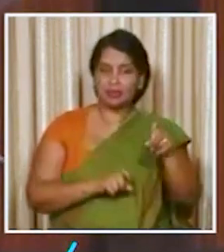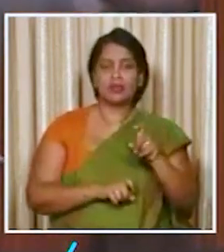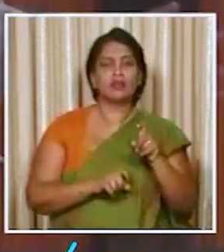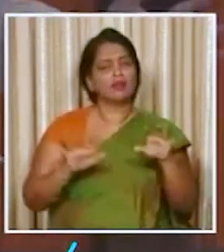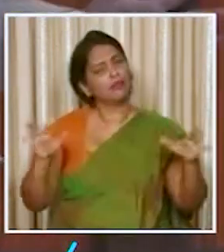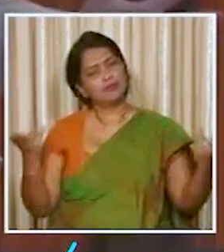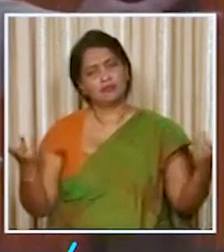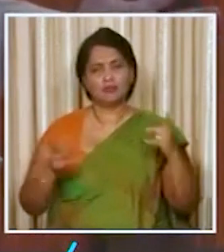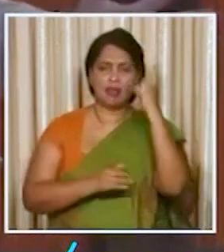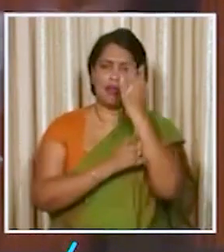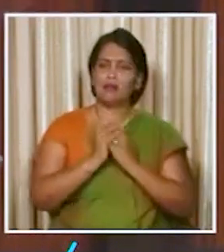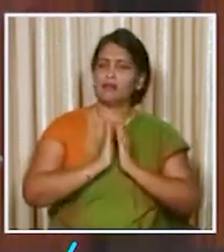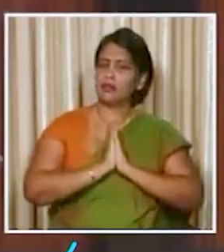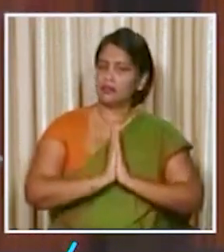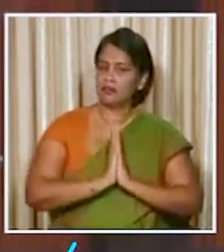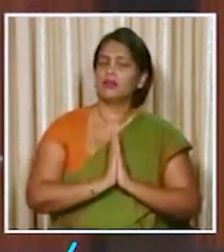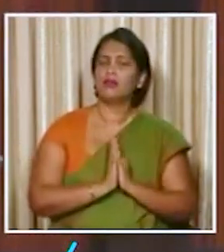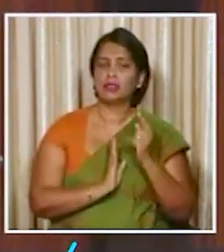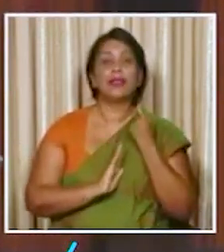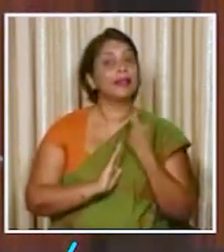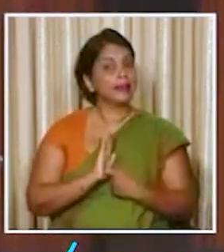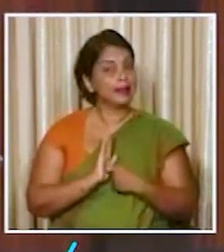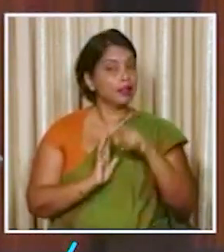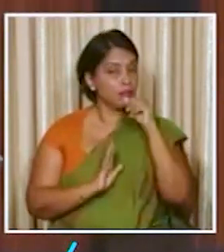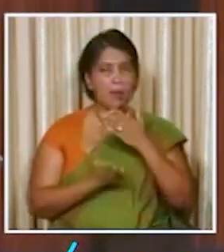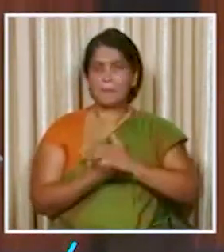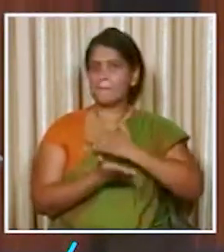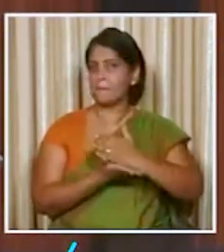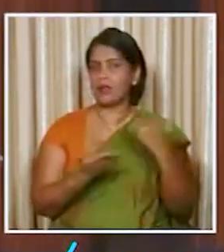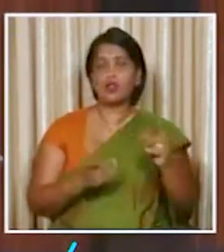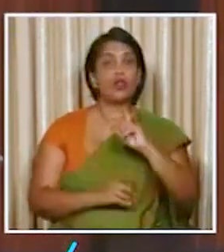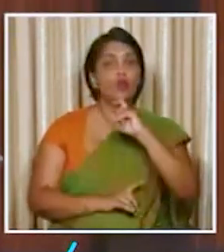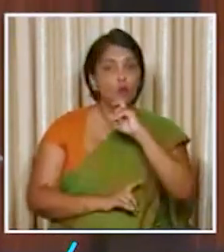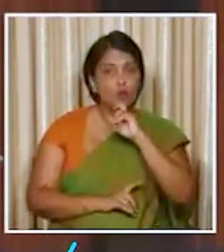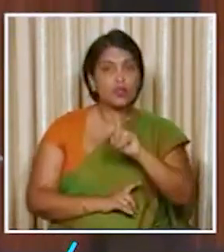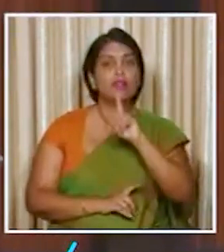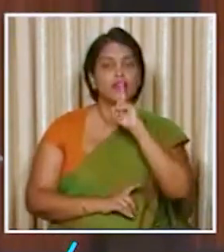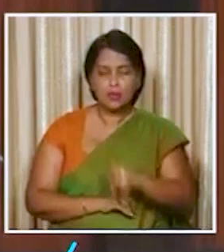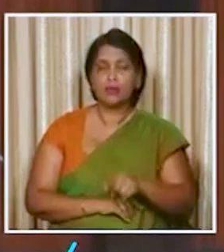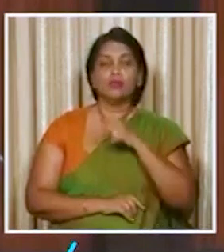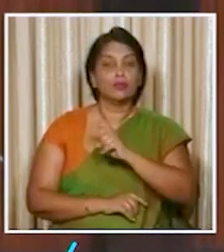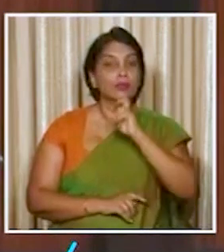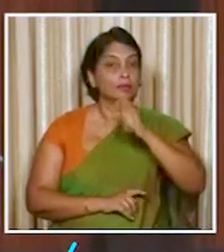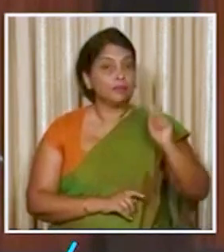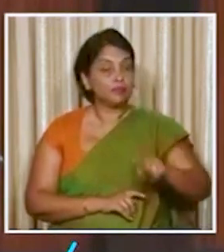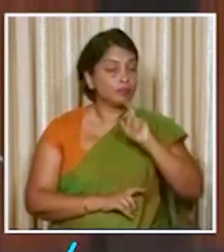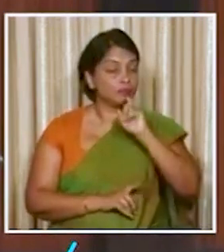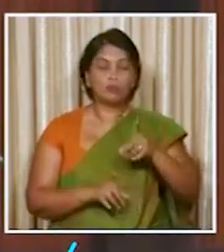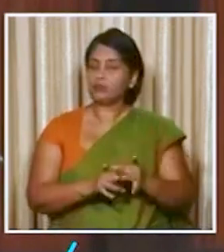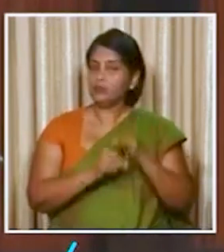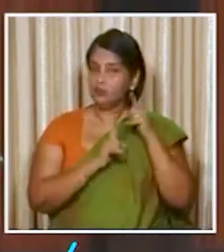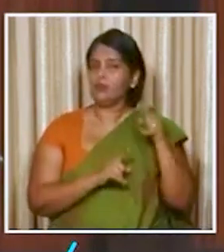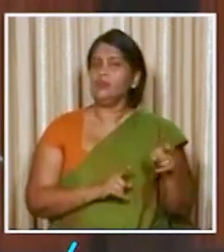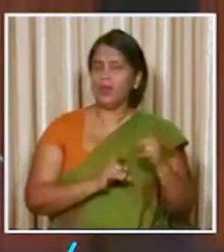ඕන ආගමික වතාවත් කරන්න නීතියානුකූල බාධාවක් නැහැ කියලා උසාවි නියෝගයක් තිබ්බා. ඒ උසාවි නියෝගයට අනුව